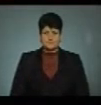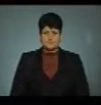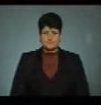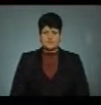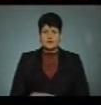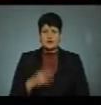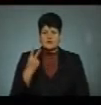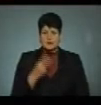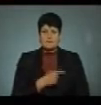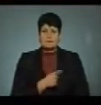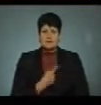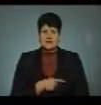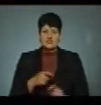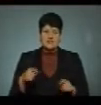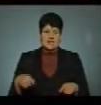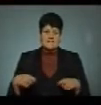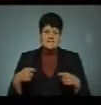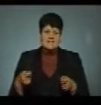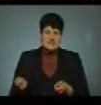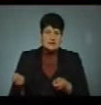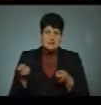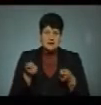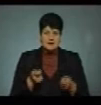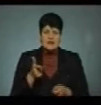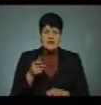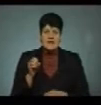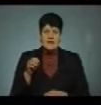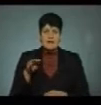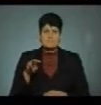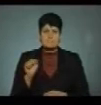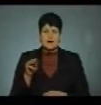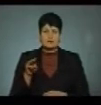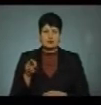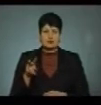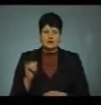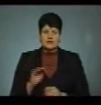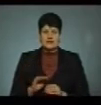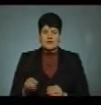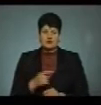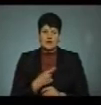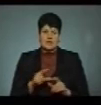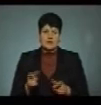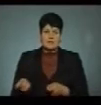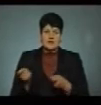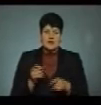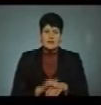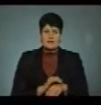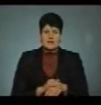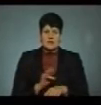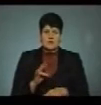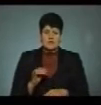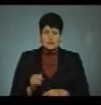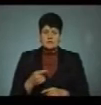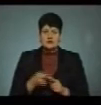Два медичних візки для перевезення пацієнтів для гематологічного відділення Тернопільської міської дитячої лікарні передали благодійники. Про це